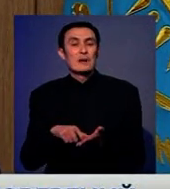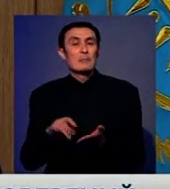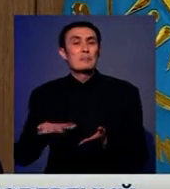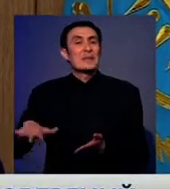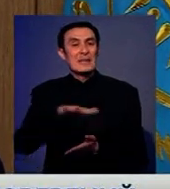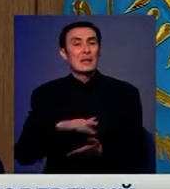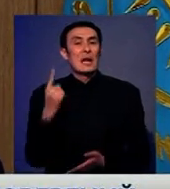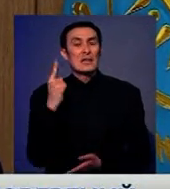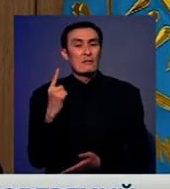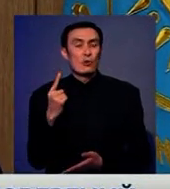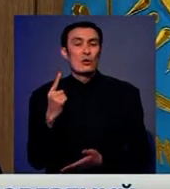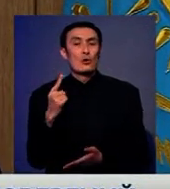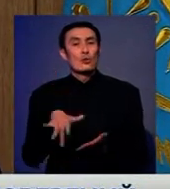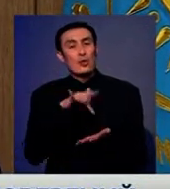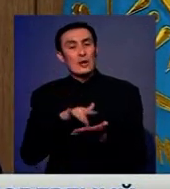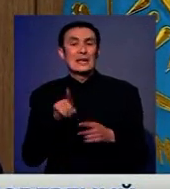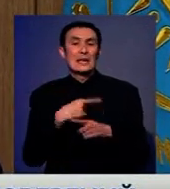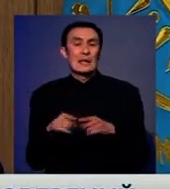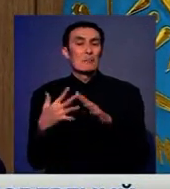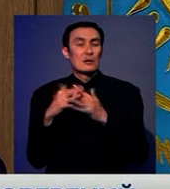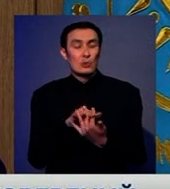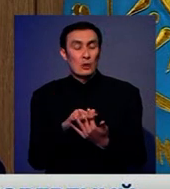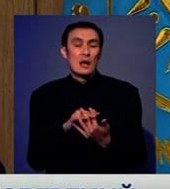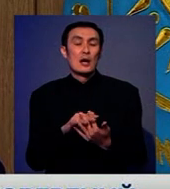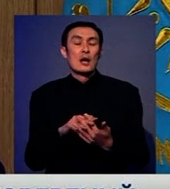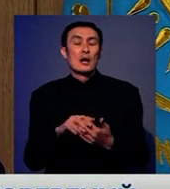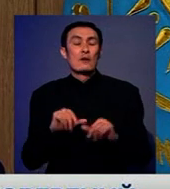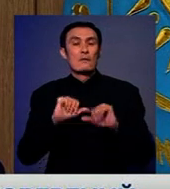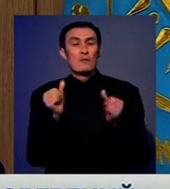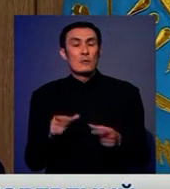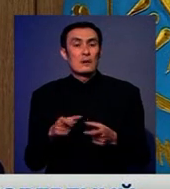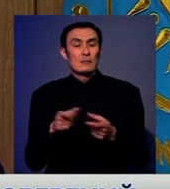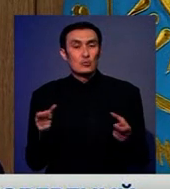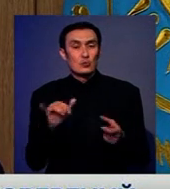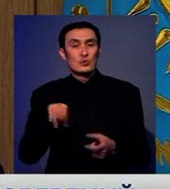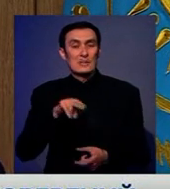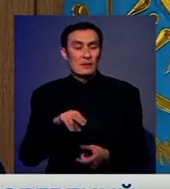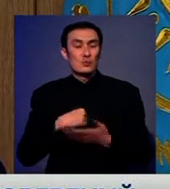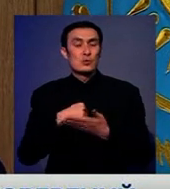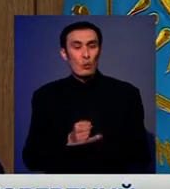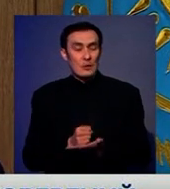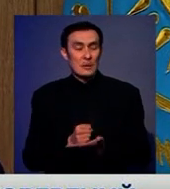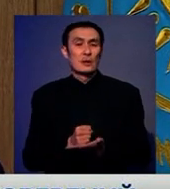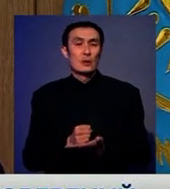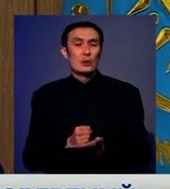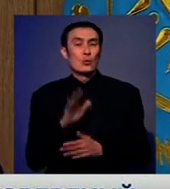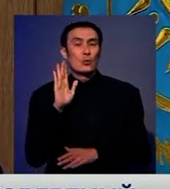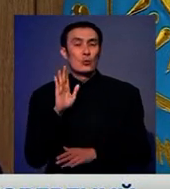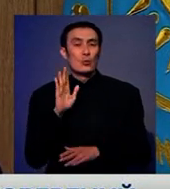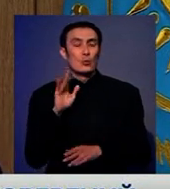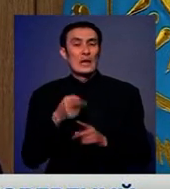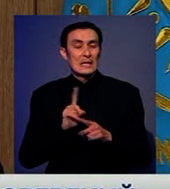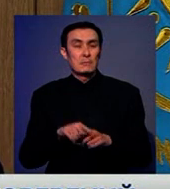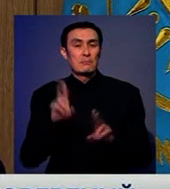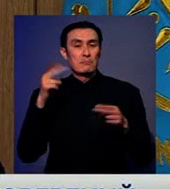одного населенного пункта. Форма открепительного удостоверения установлена указанными